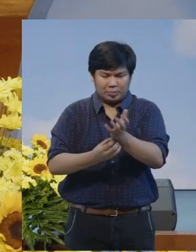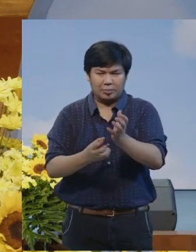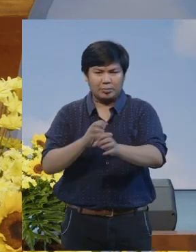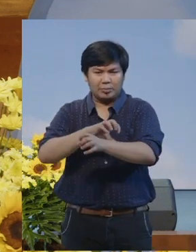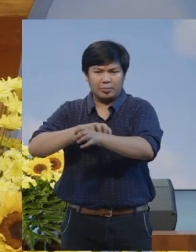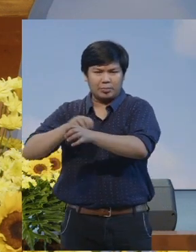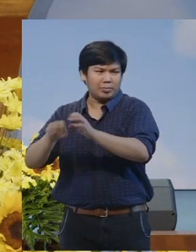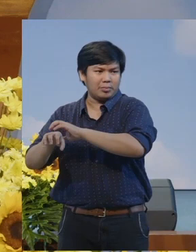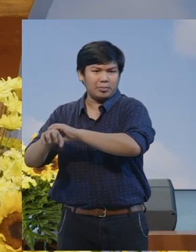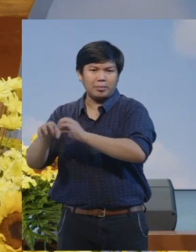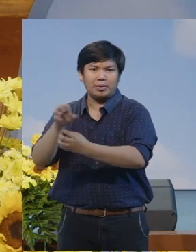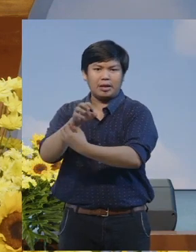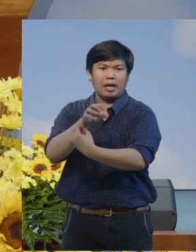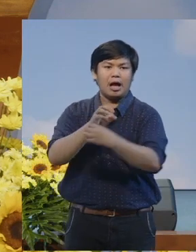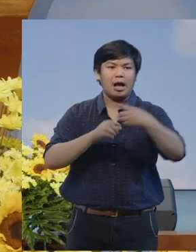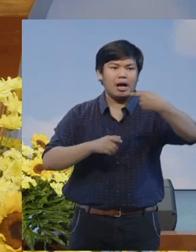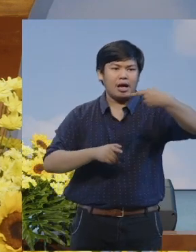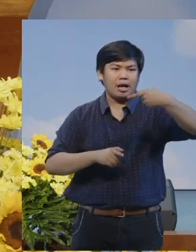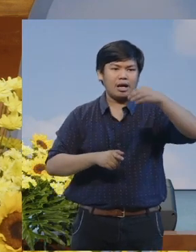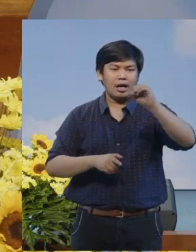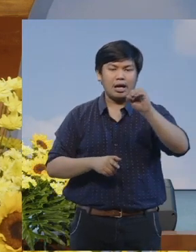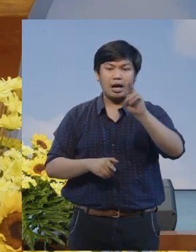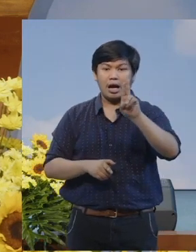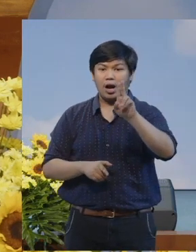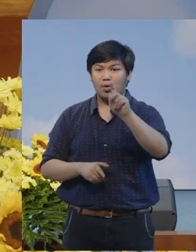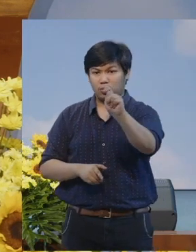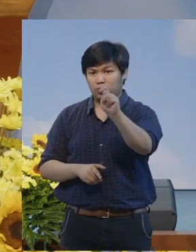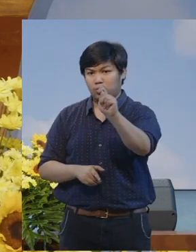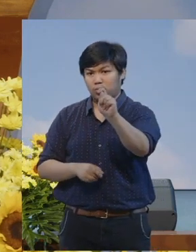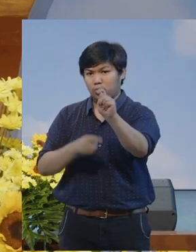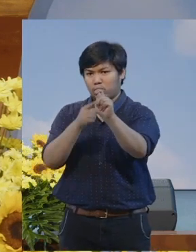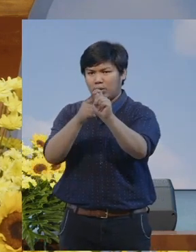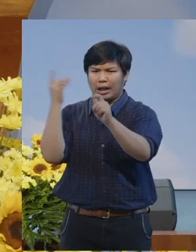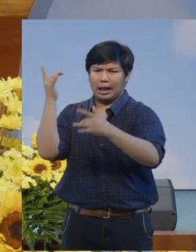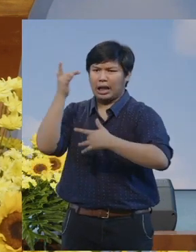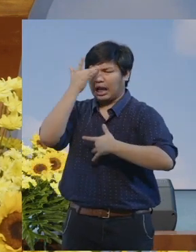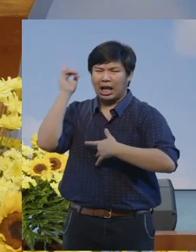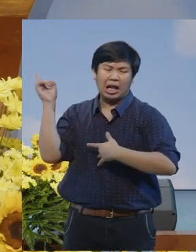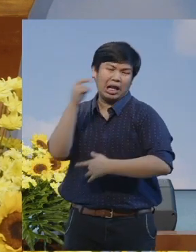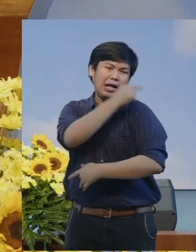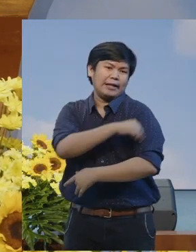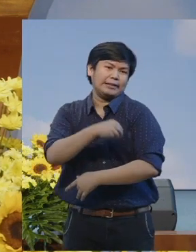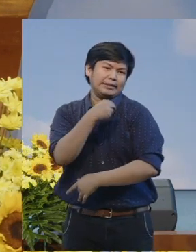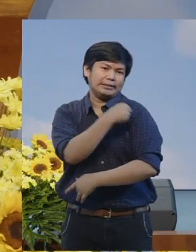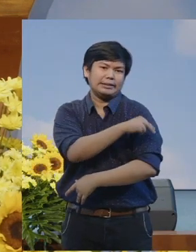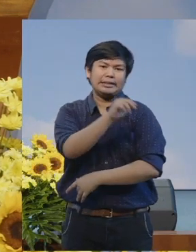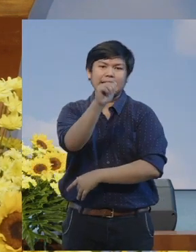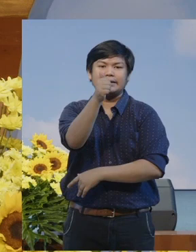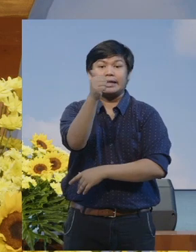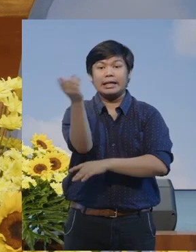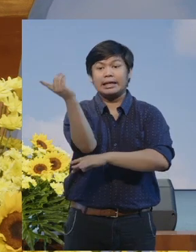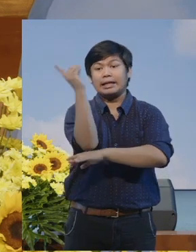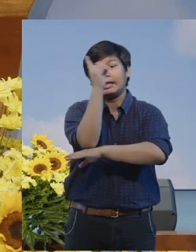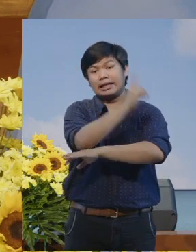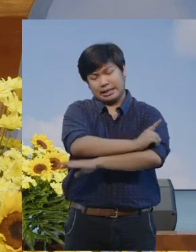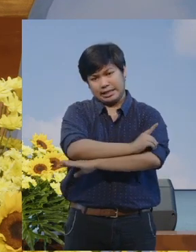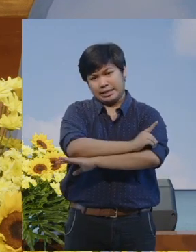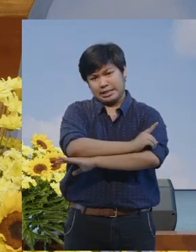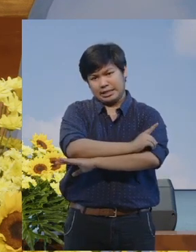no? Dahil sa taas ng uric acid. Na-hospital po ako ng 10 araw dahil hindi po ako